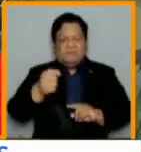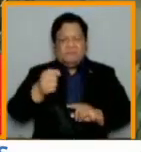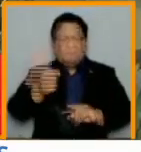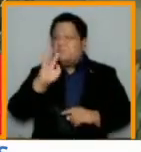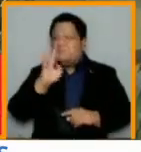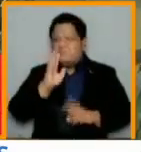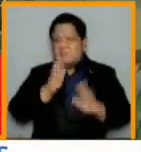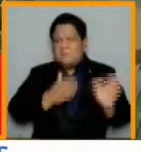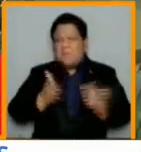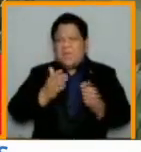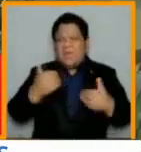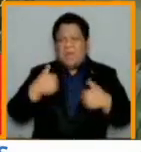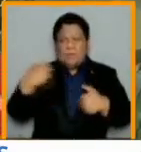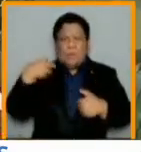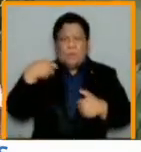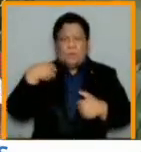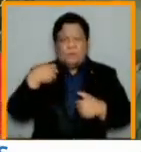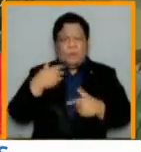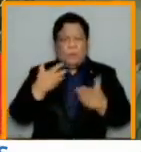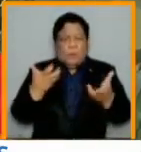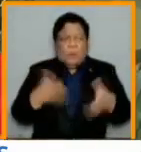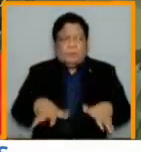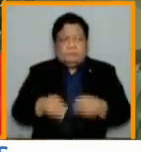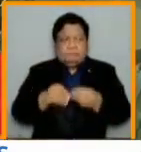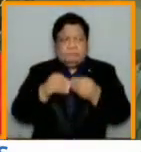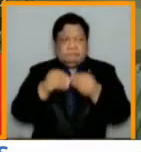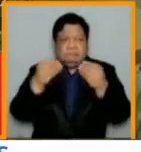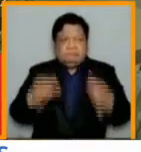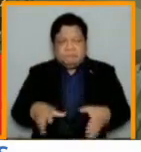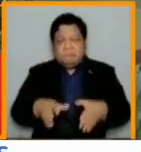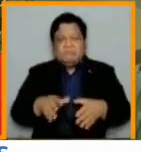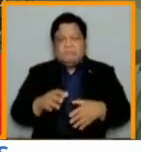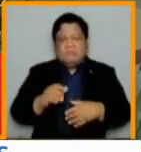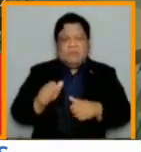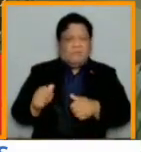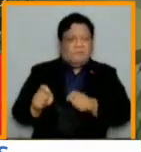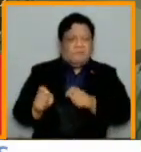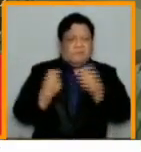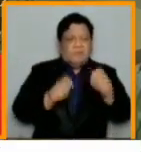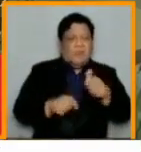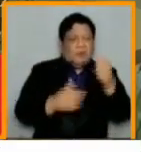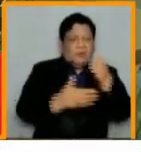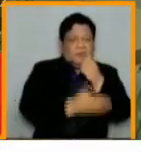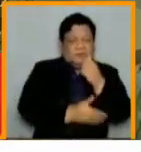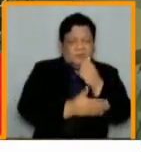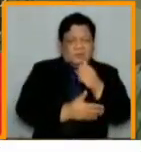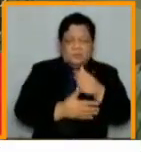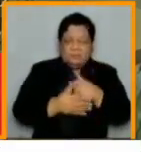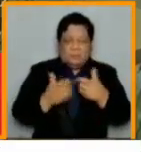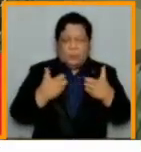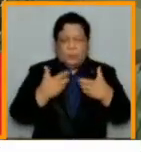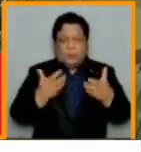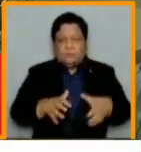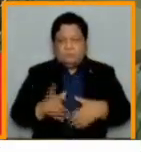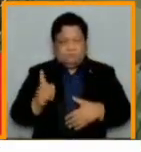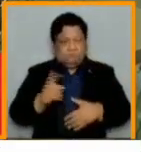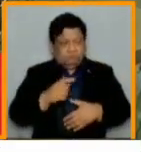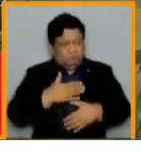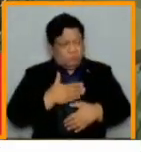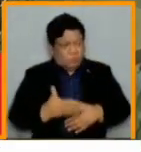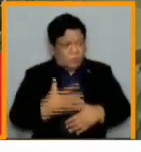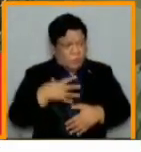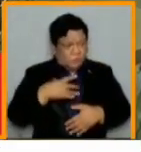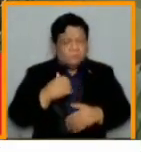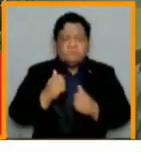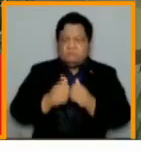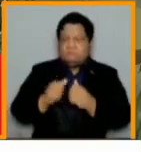pong mapaano na lumipat sa ibang country. Hindi naman po ako ganun. So willing to wait? Willing to wait na lang po. Yung